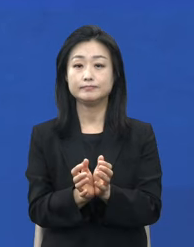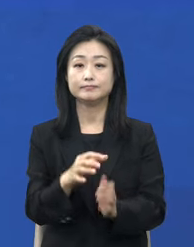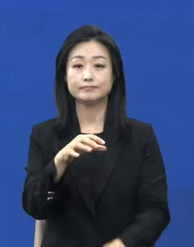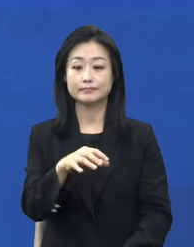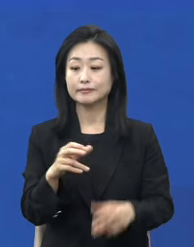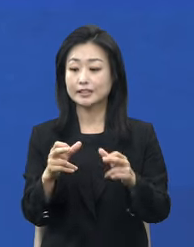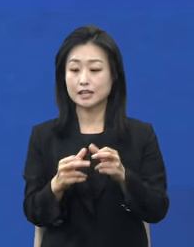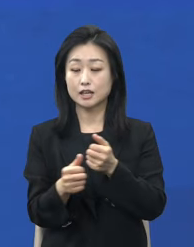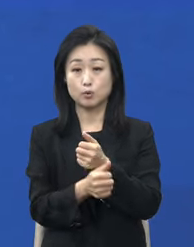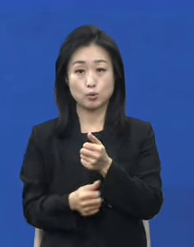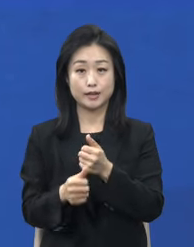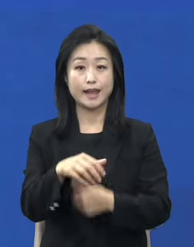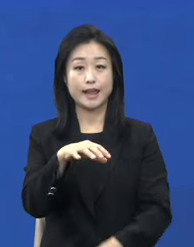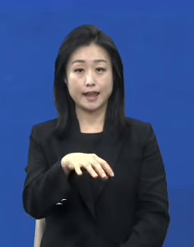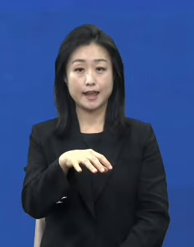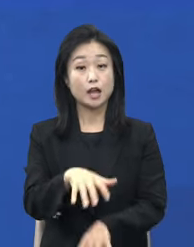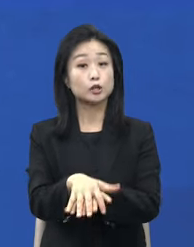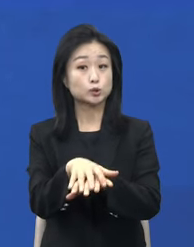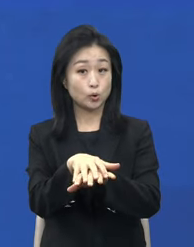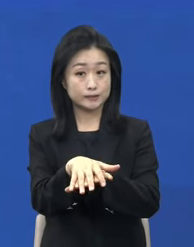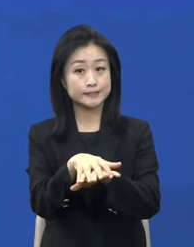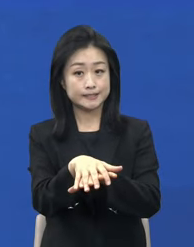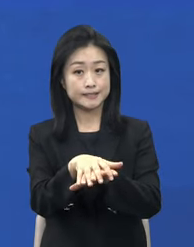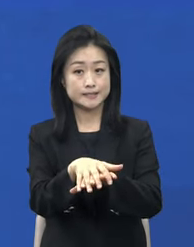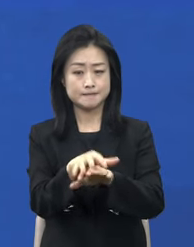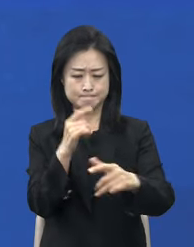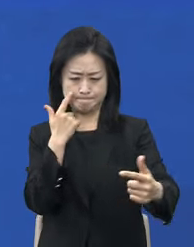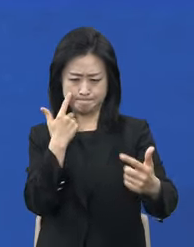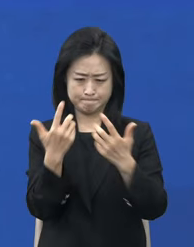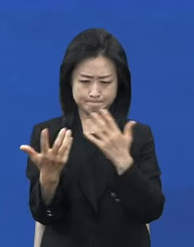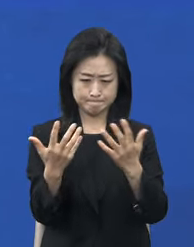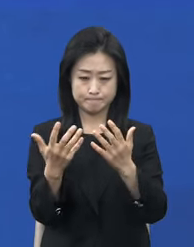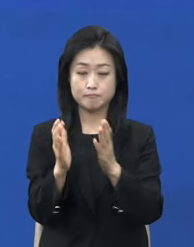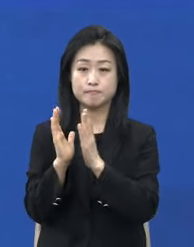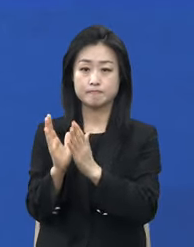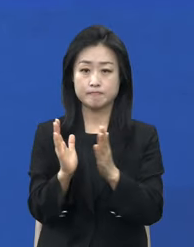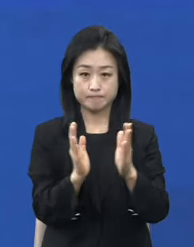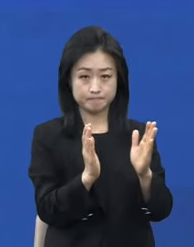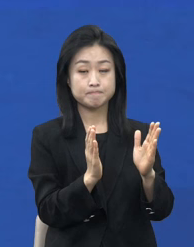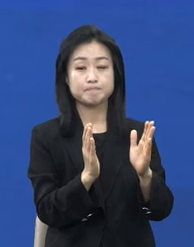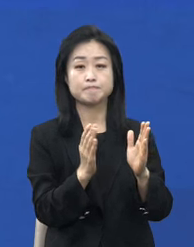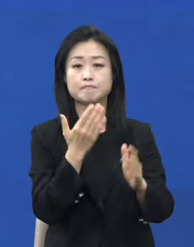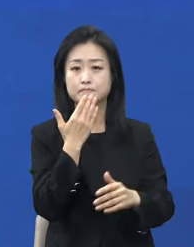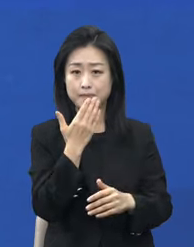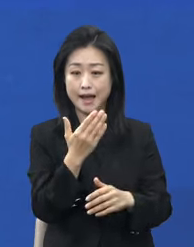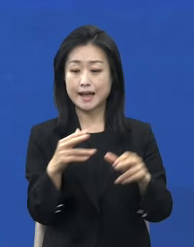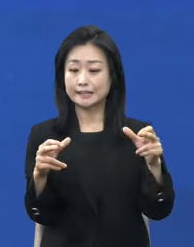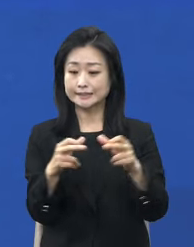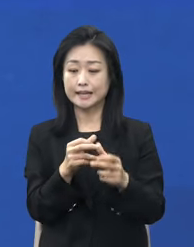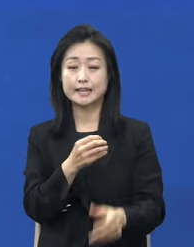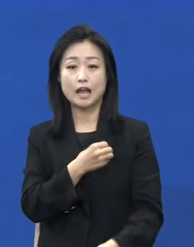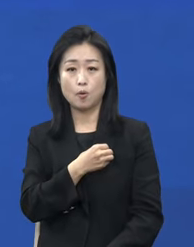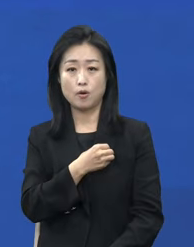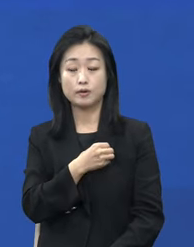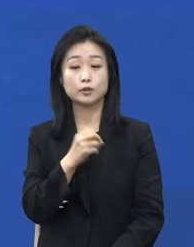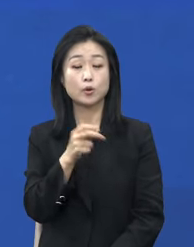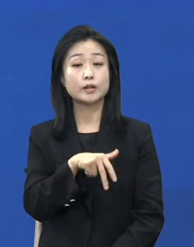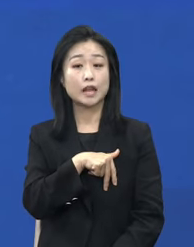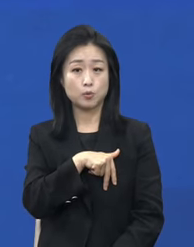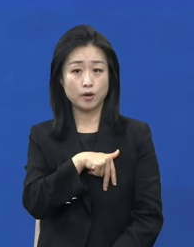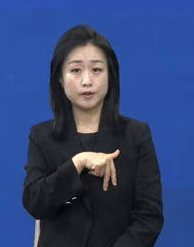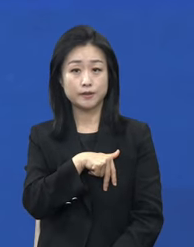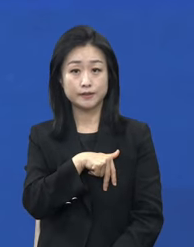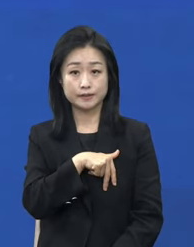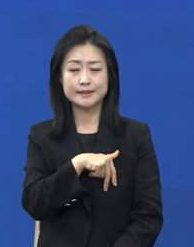더불어민주당 장애인위원회의 조직 체계를 제대로 정비하고 구축하여 장애인 당원과